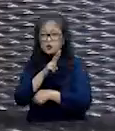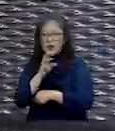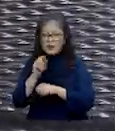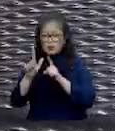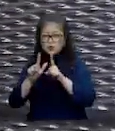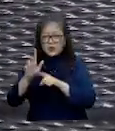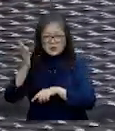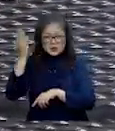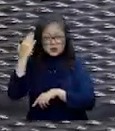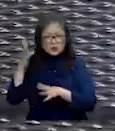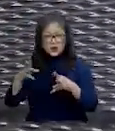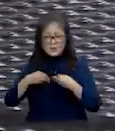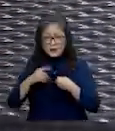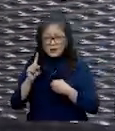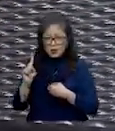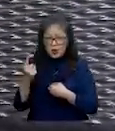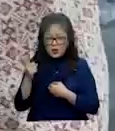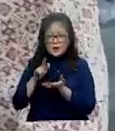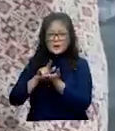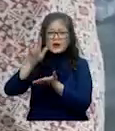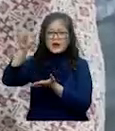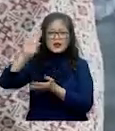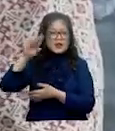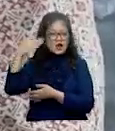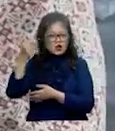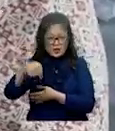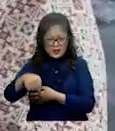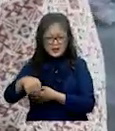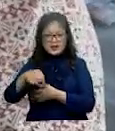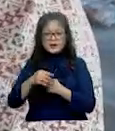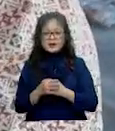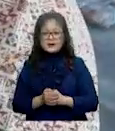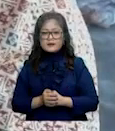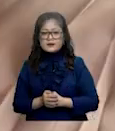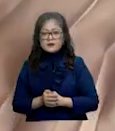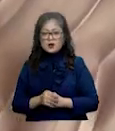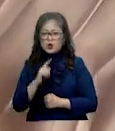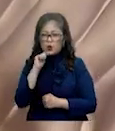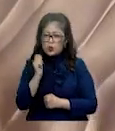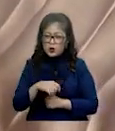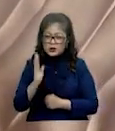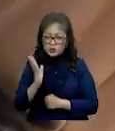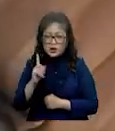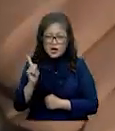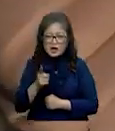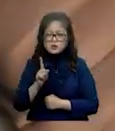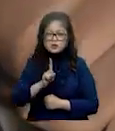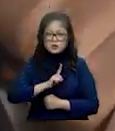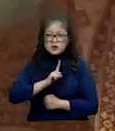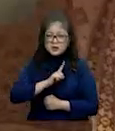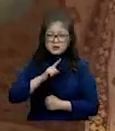dan mendapatkan prioritas berangkat haji tahun ini. Meskipun telah lansia dan harus berangkat sendirian tanpa